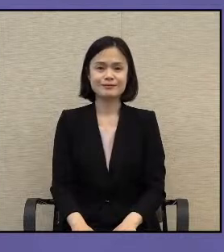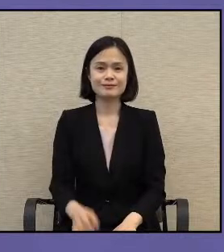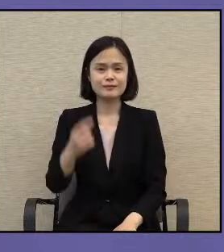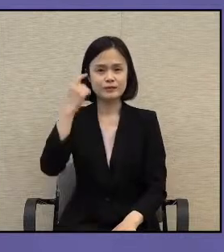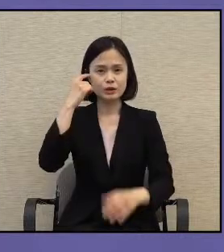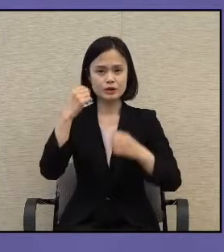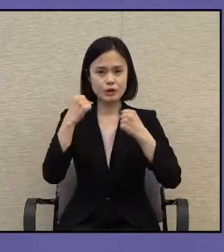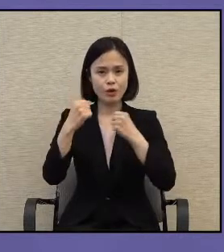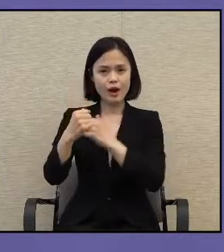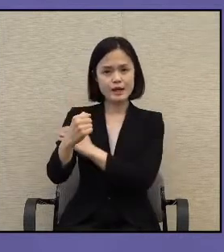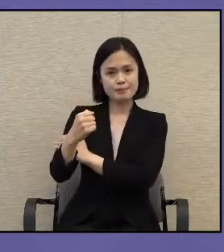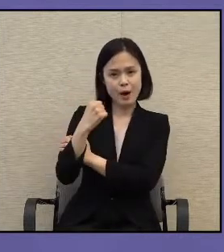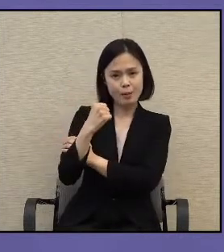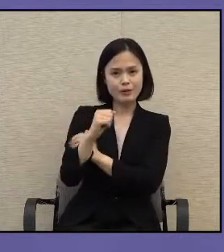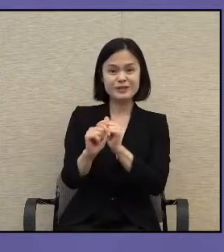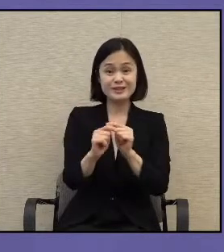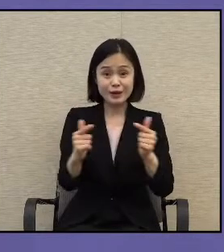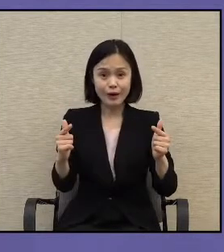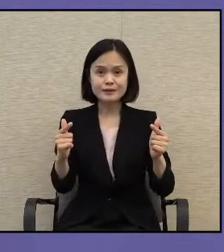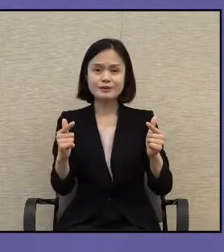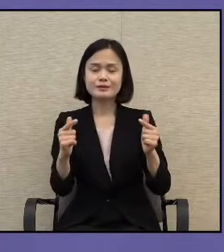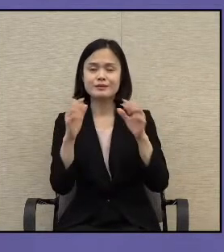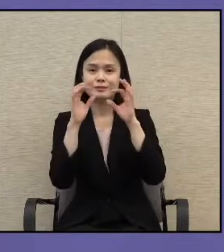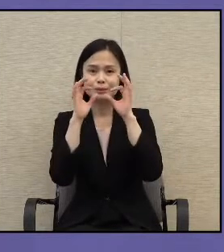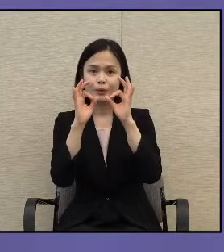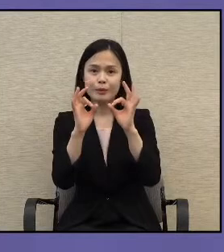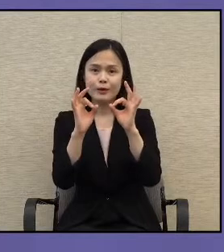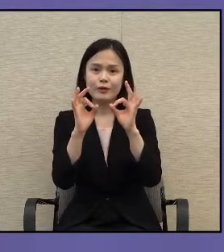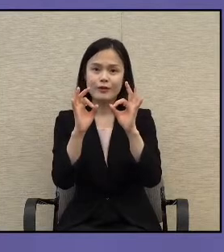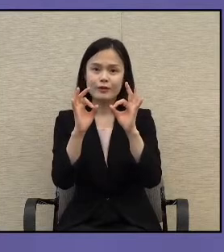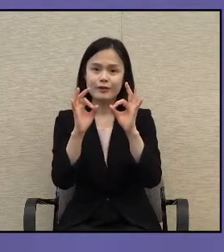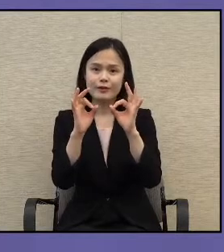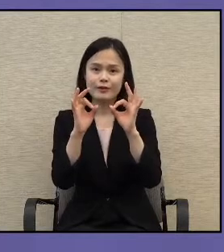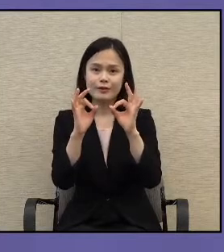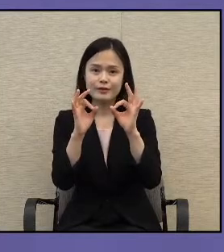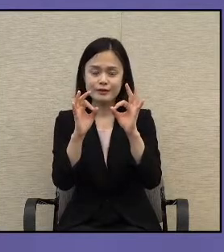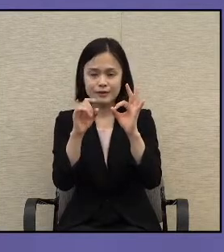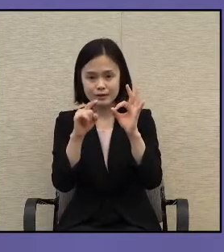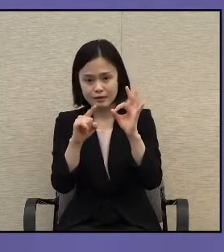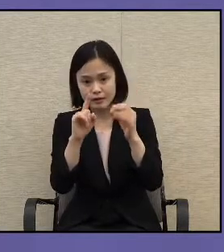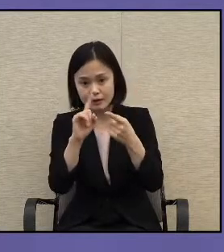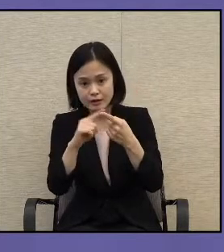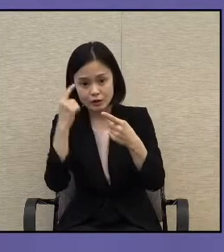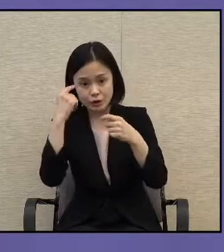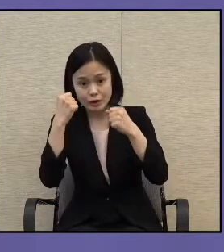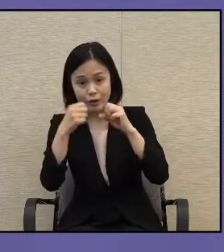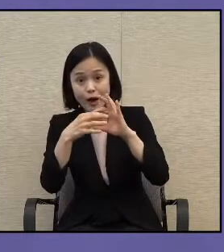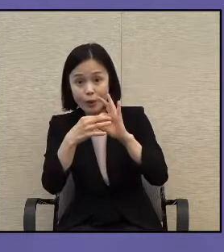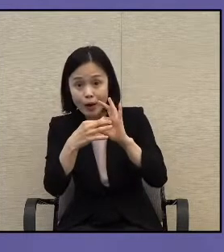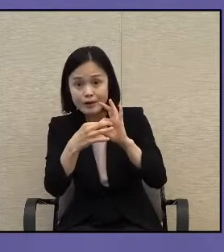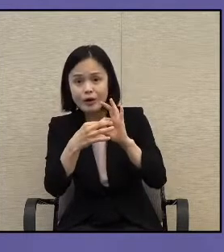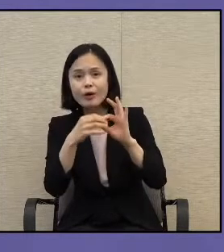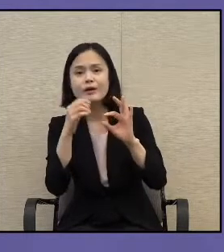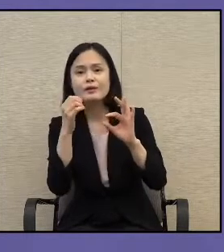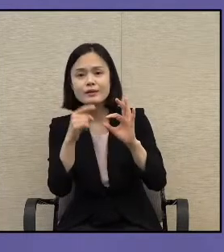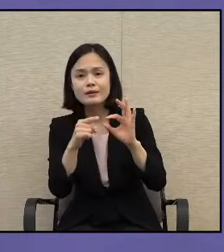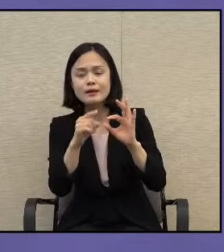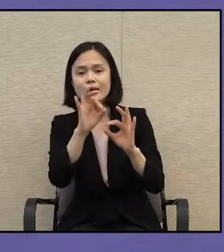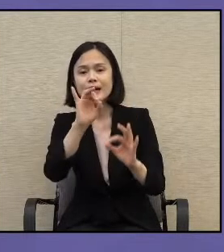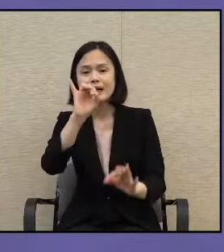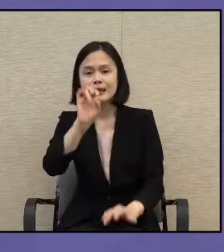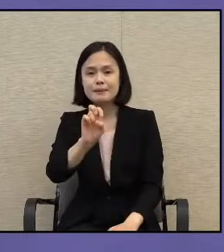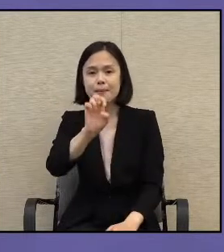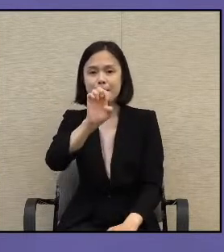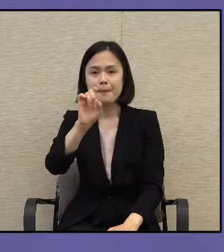계속 이야기하는 어떤 다층적인 접근들을 재확인하고 있는 거라고 생각이 되고, 제일 마지막에 이제 인파워먼트라고